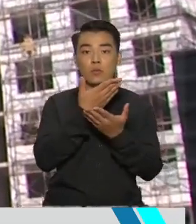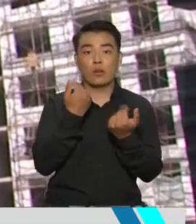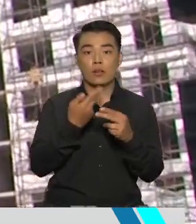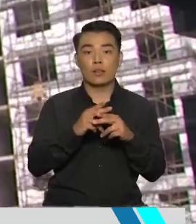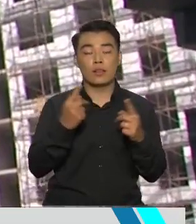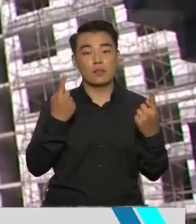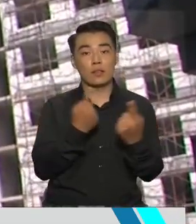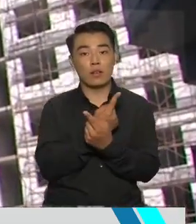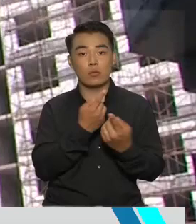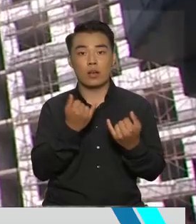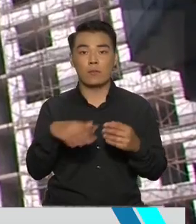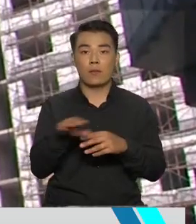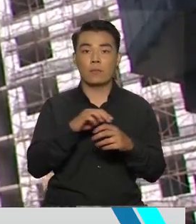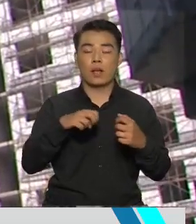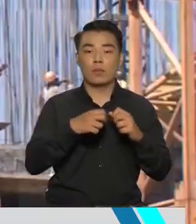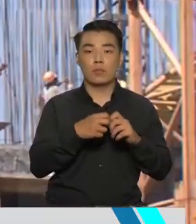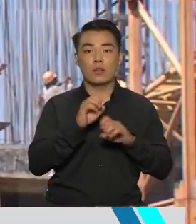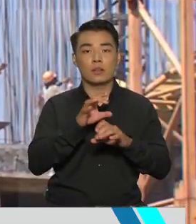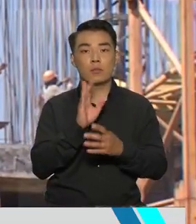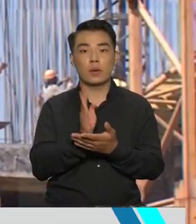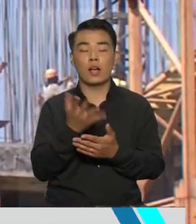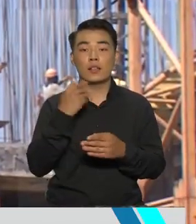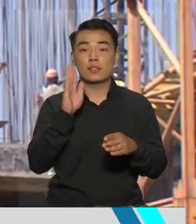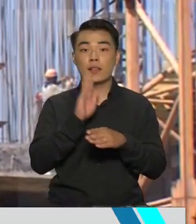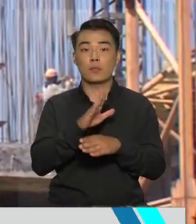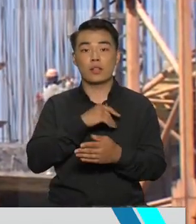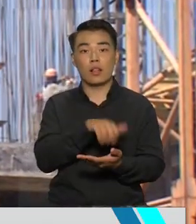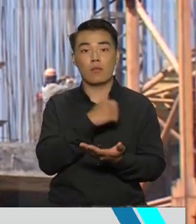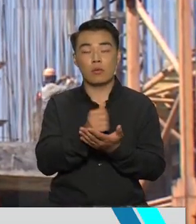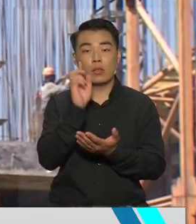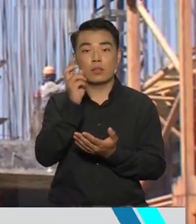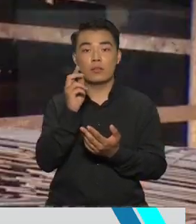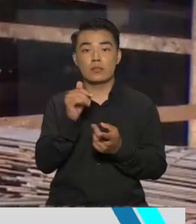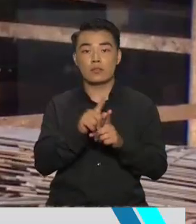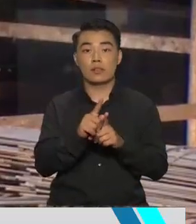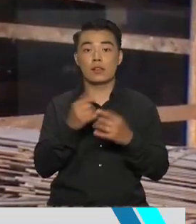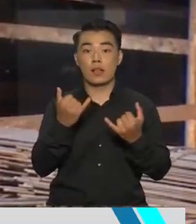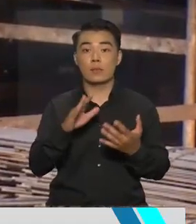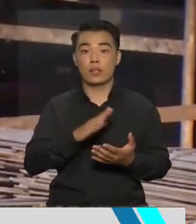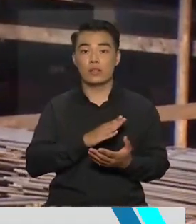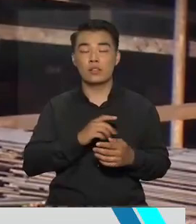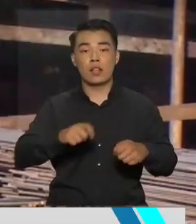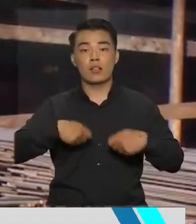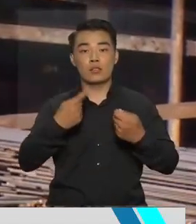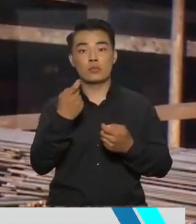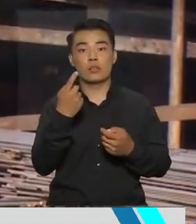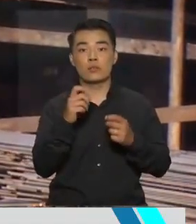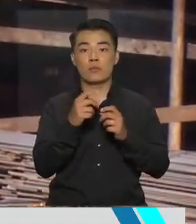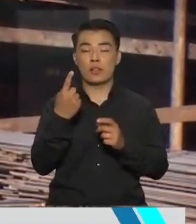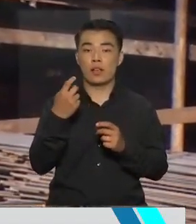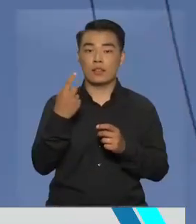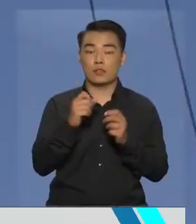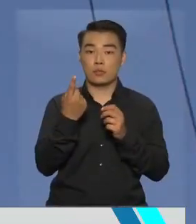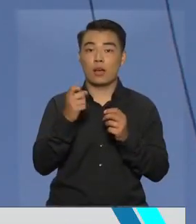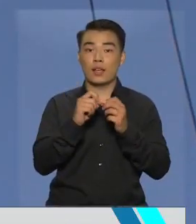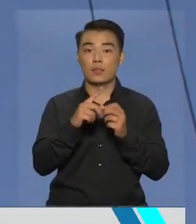инфраструктуры застройщики поднимают уже не первый год. При этом задачу, которую поставил глава государства перед правительством, сдать свыше 111 миллионов квадратных